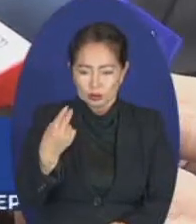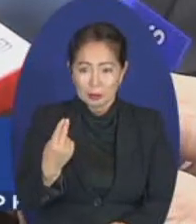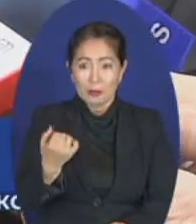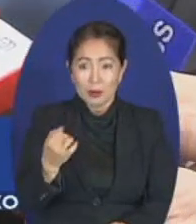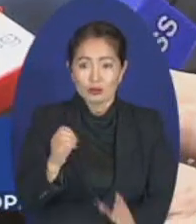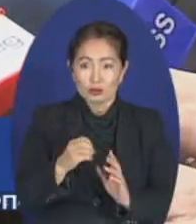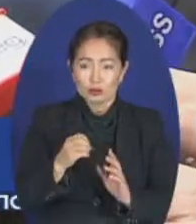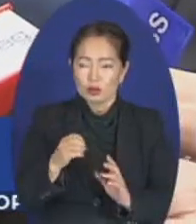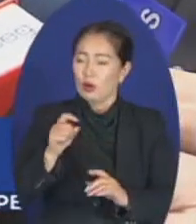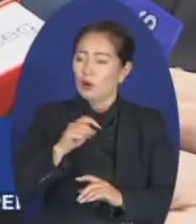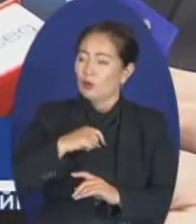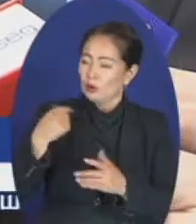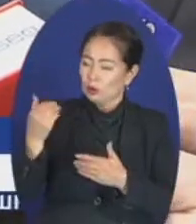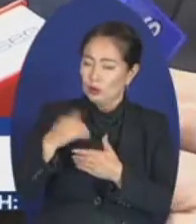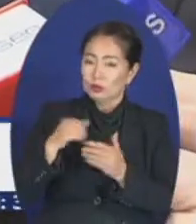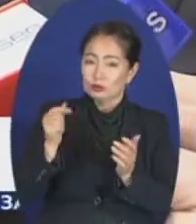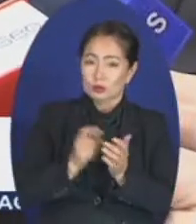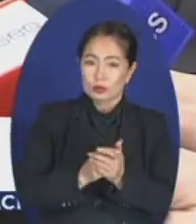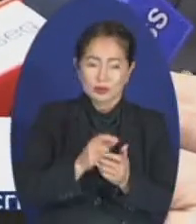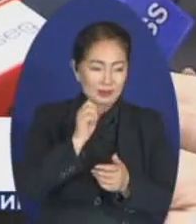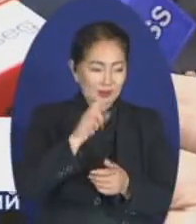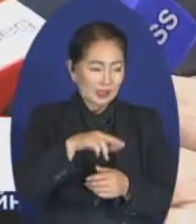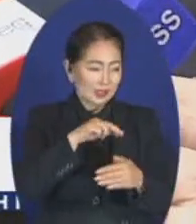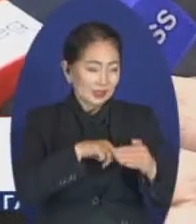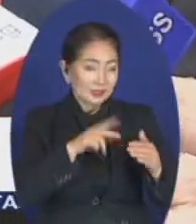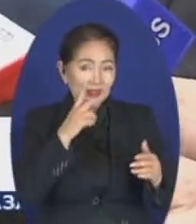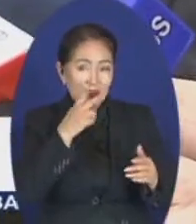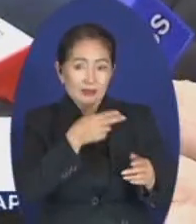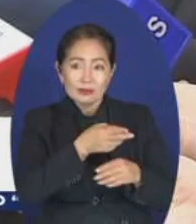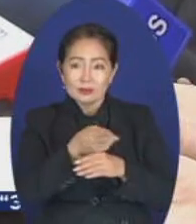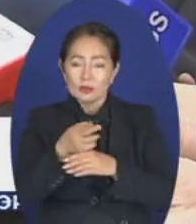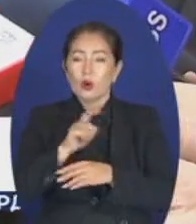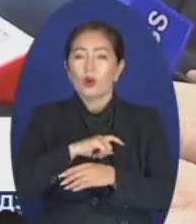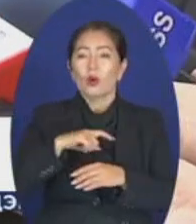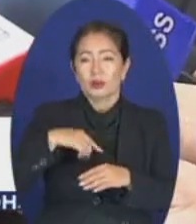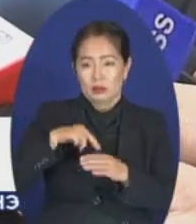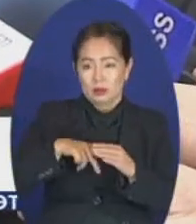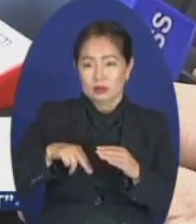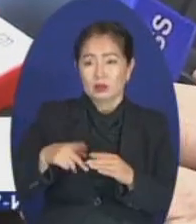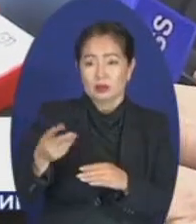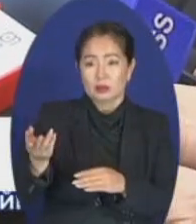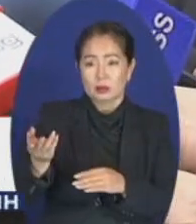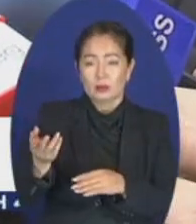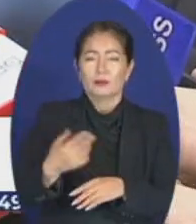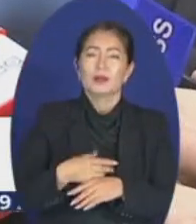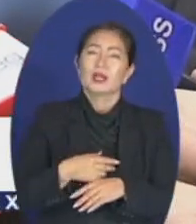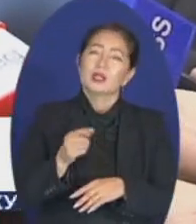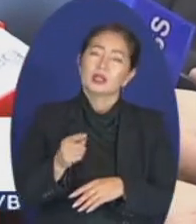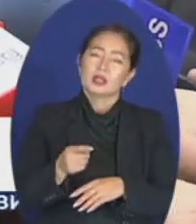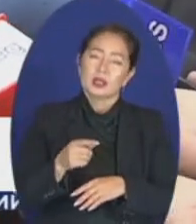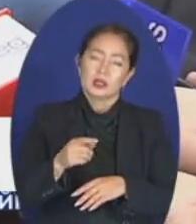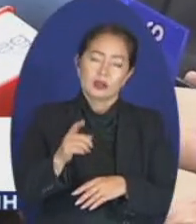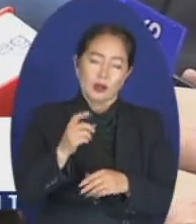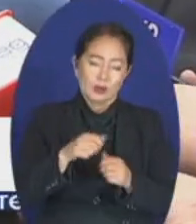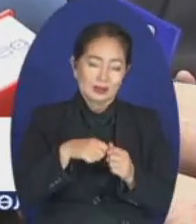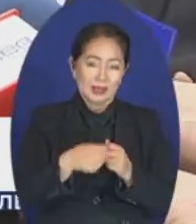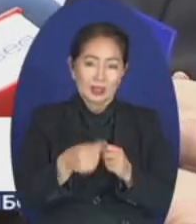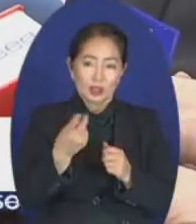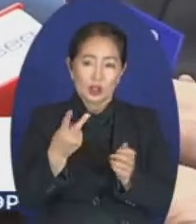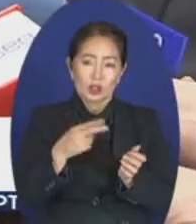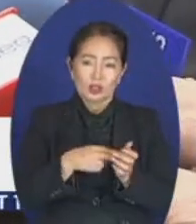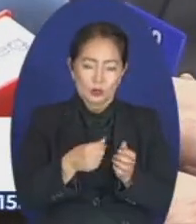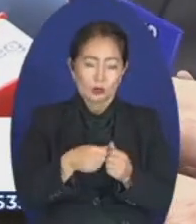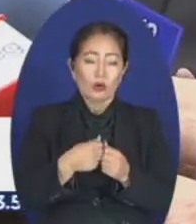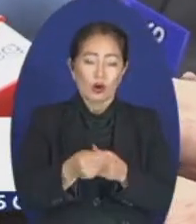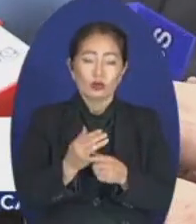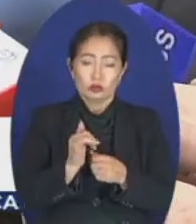хувийн хэвшлийн оролцоо маш их чухал байгаа. За, одоо саяны бидний ордог гинц цэцэрлэгч гэсэн энэ бол хувийн хэвшлийн цэцэрлэг. А энэ дээр бол одоо хувьсар зардлыг нь 2